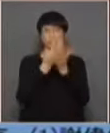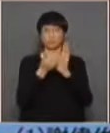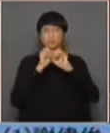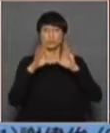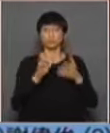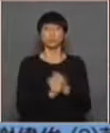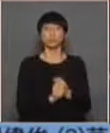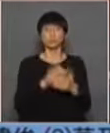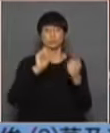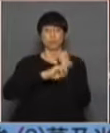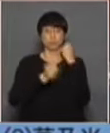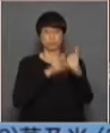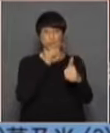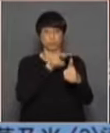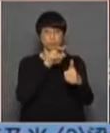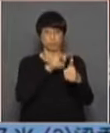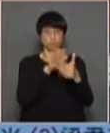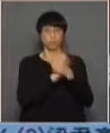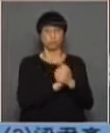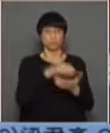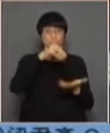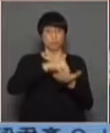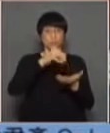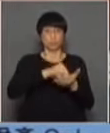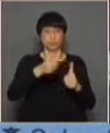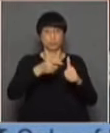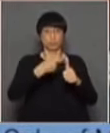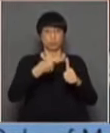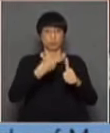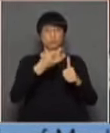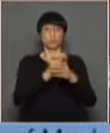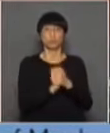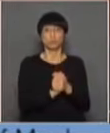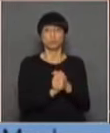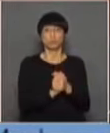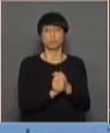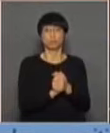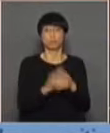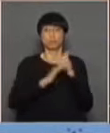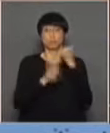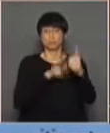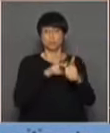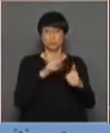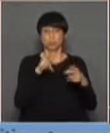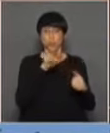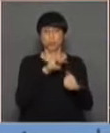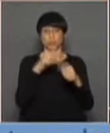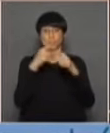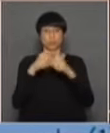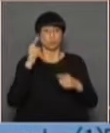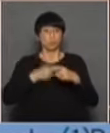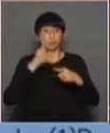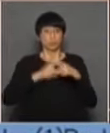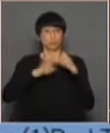治、长机遇、作抉择为题，这个是以法治人，而不是真正的法